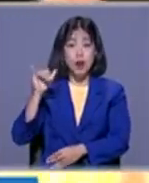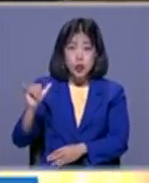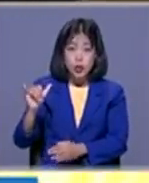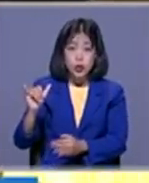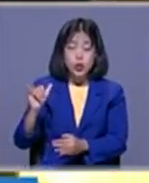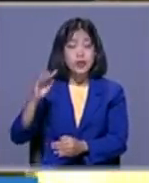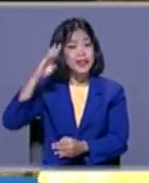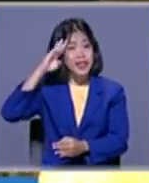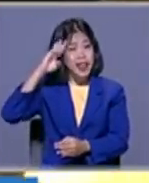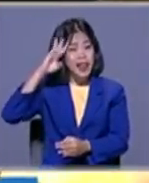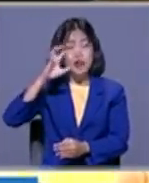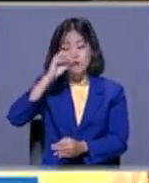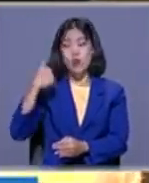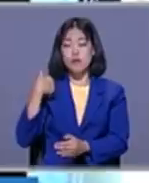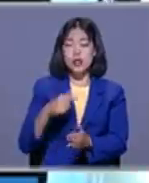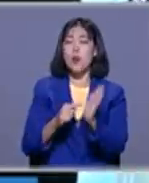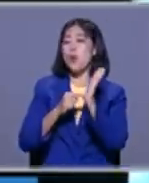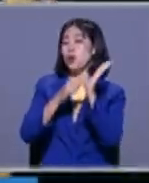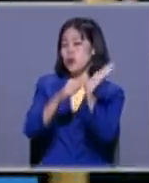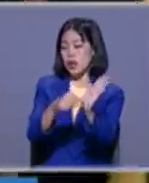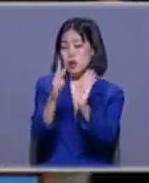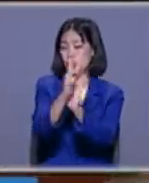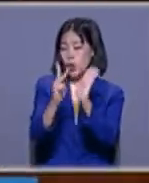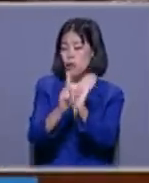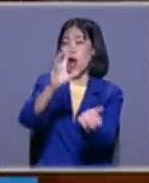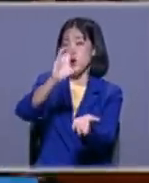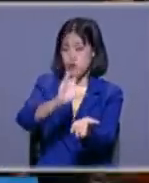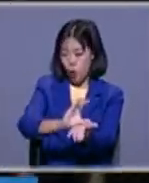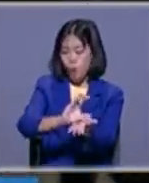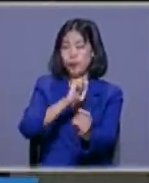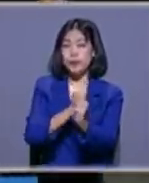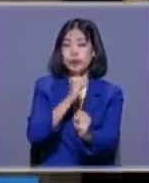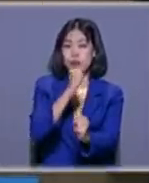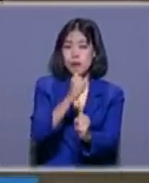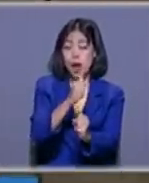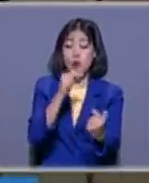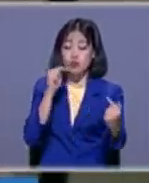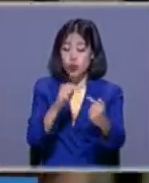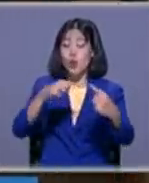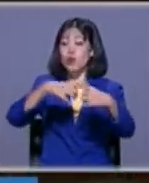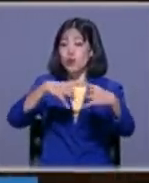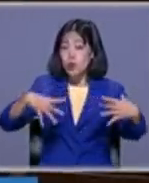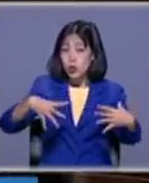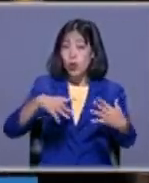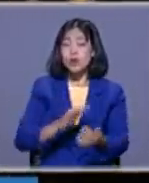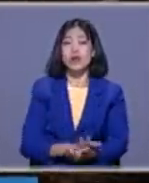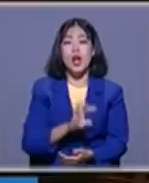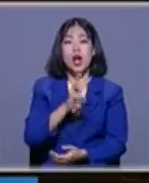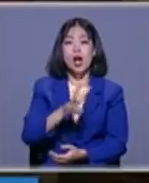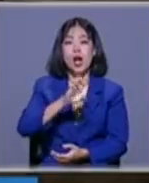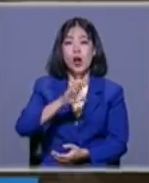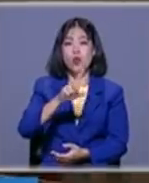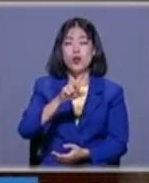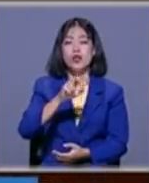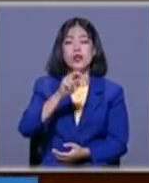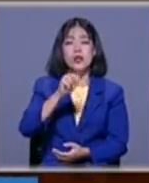มาชิกมาเสนอกฎหมายลงมติรับรองกฎหมายงบประมาณเพื่อให้พลเอกประยุทธ์อยู่ต่อ นั้นสมควรหรือไม่คุณวิษณุเครืองามออกมาบอกว่